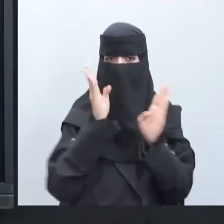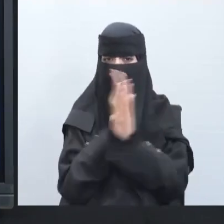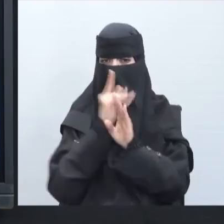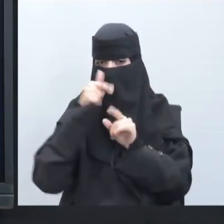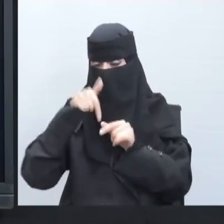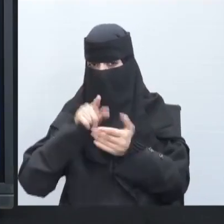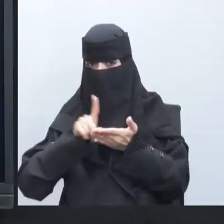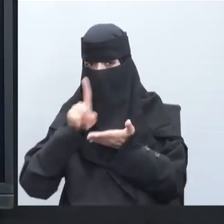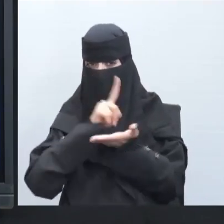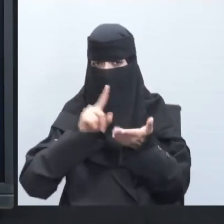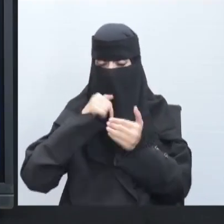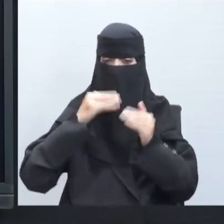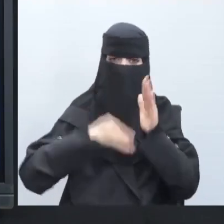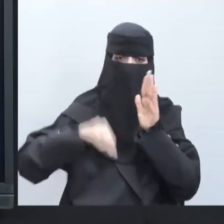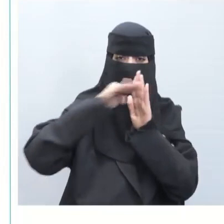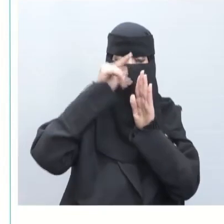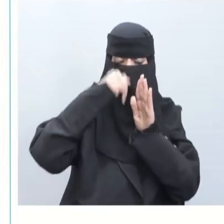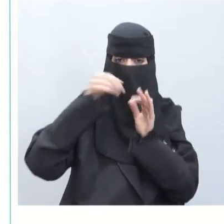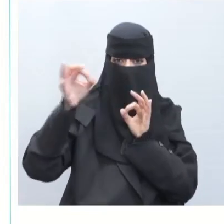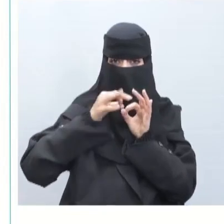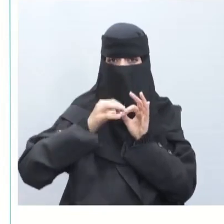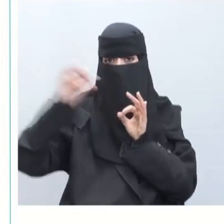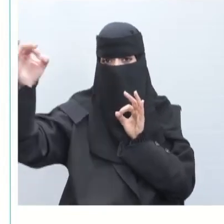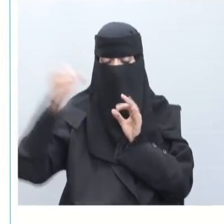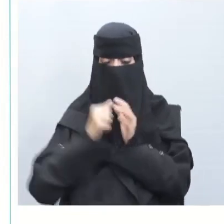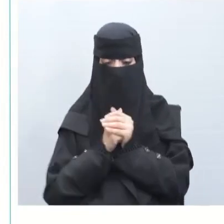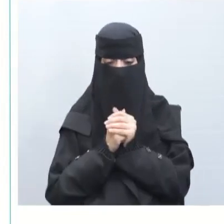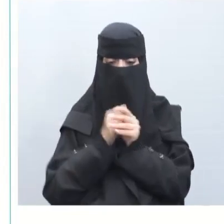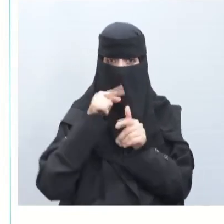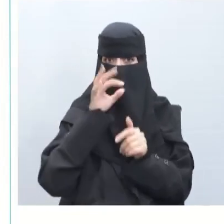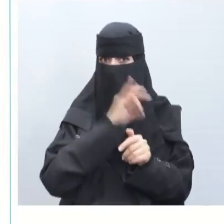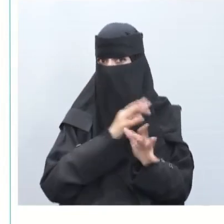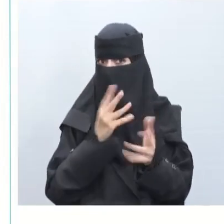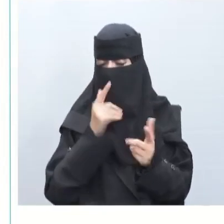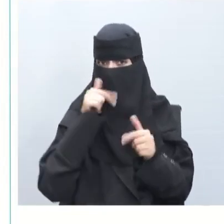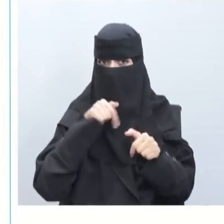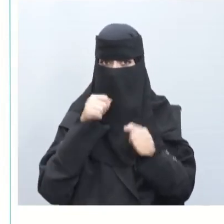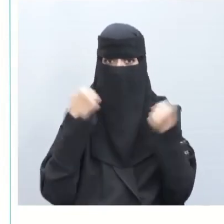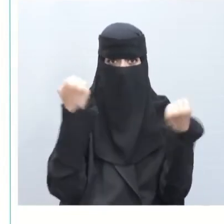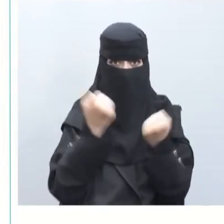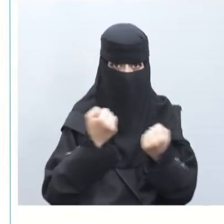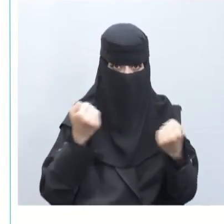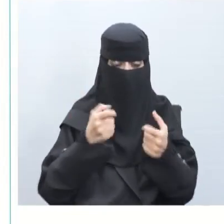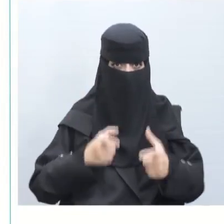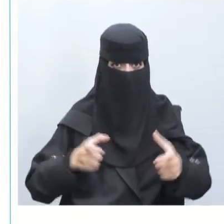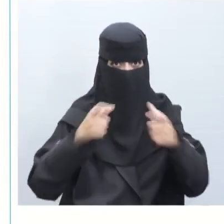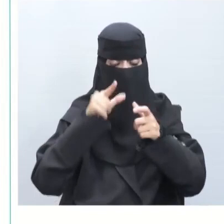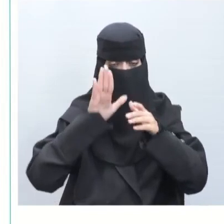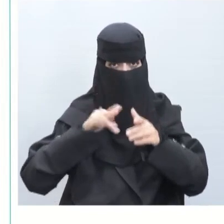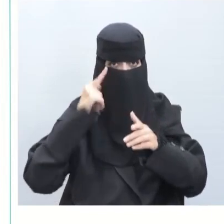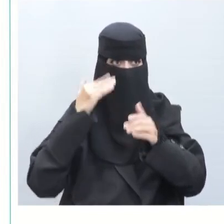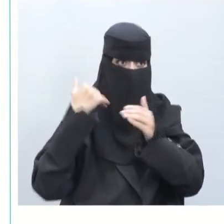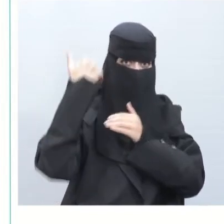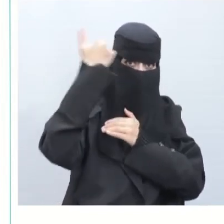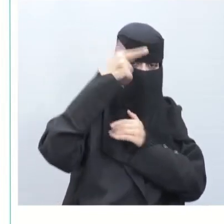للبيئه على المستوى ايضا القريب او البعيد النتيجه اذا لم يتدرب او لم يكن لديه تصور